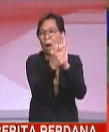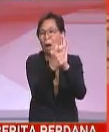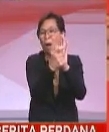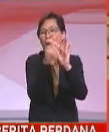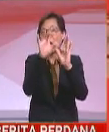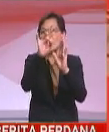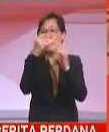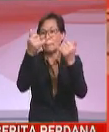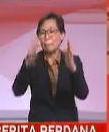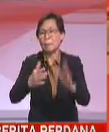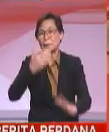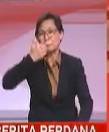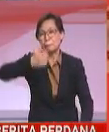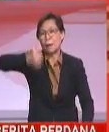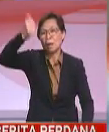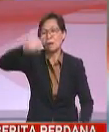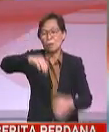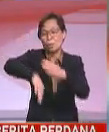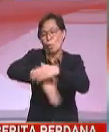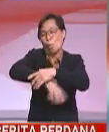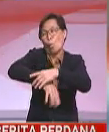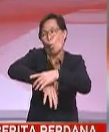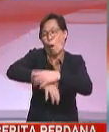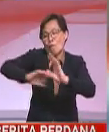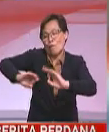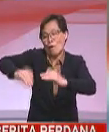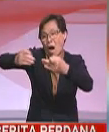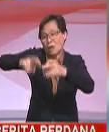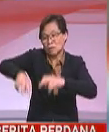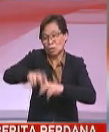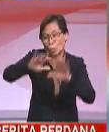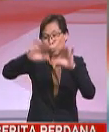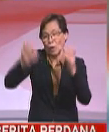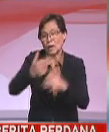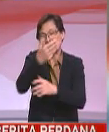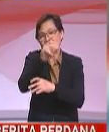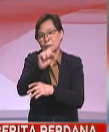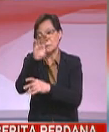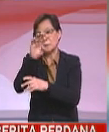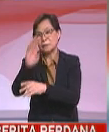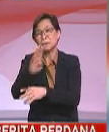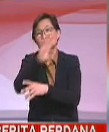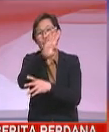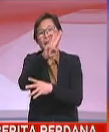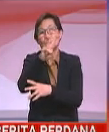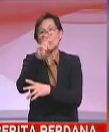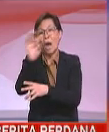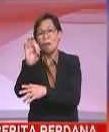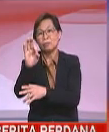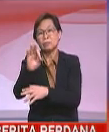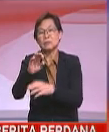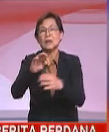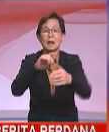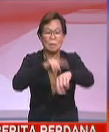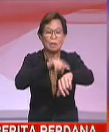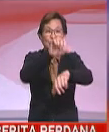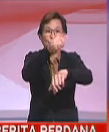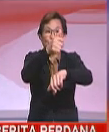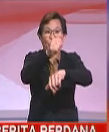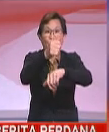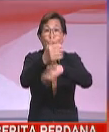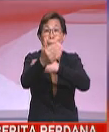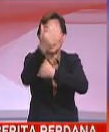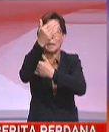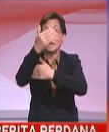delapan pemain terbaik undian untuk final jelajah dunia head bc bd be BF dijadwalkan pada 10 pagi waktu